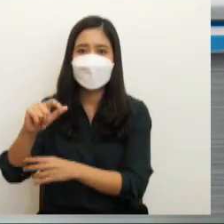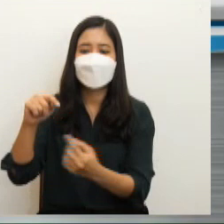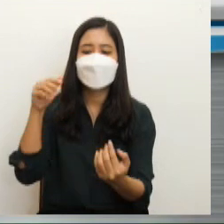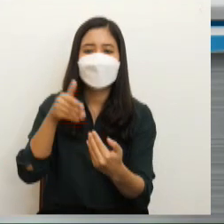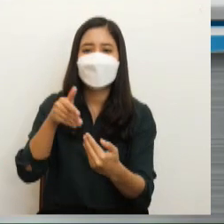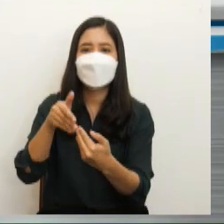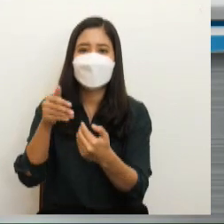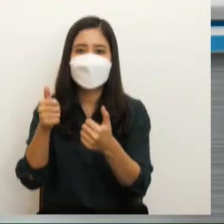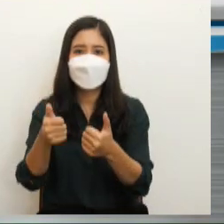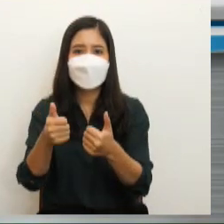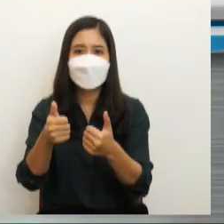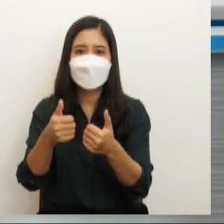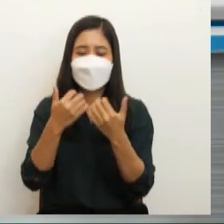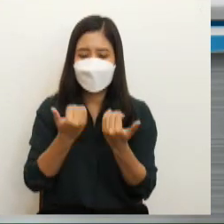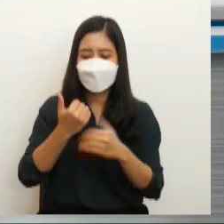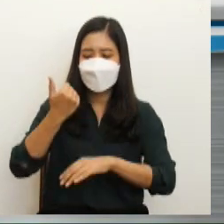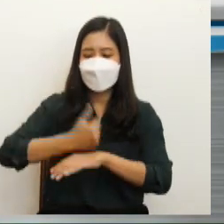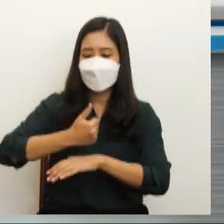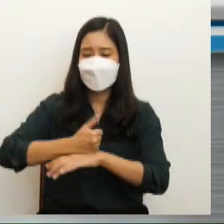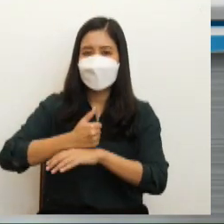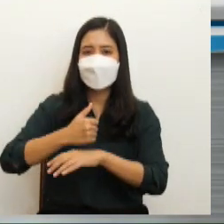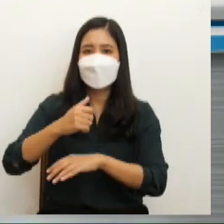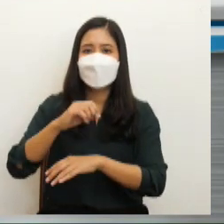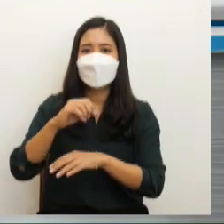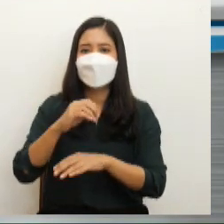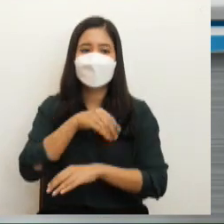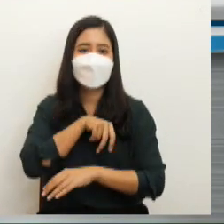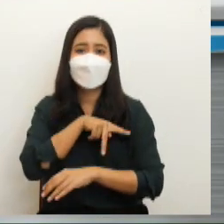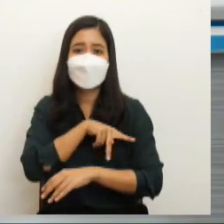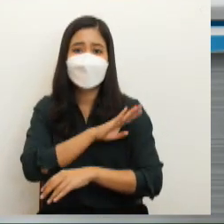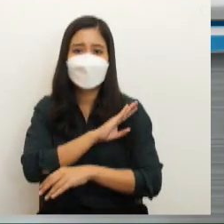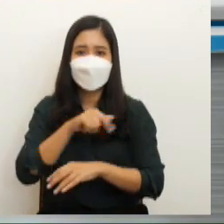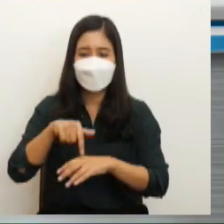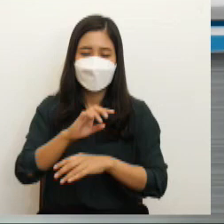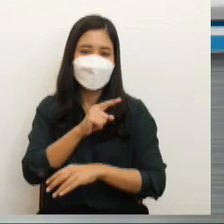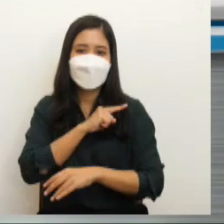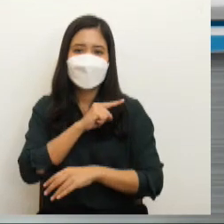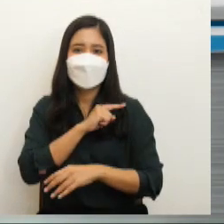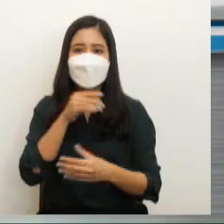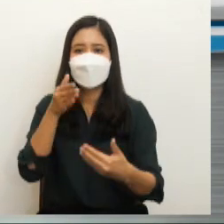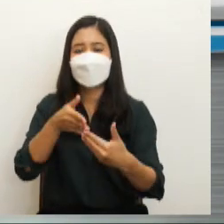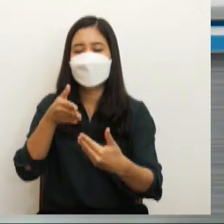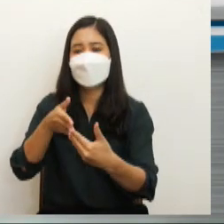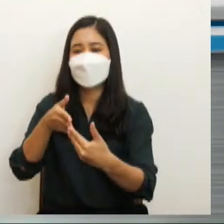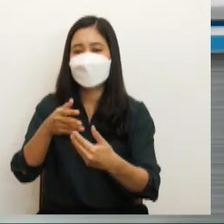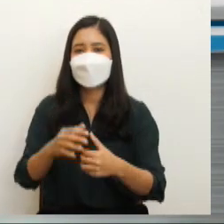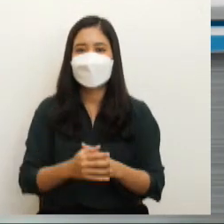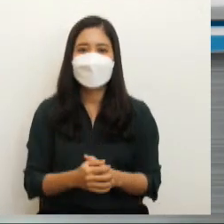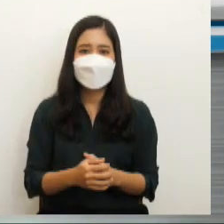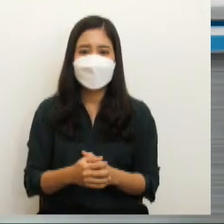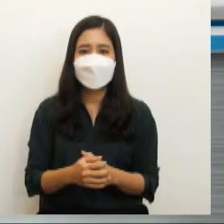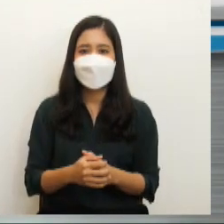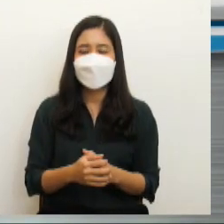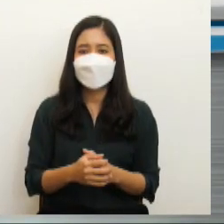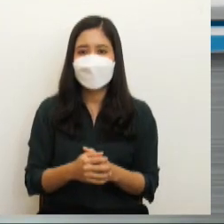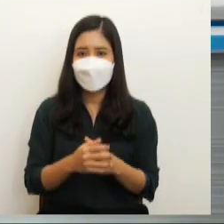ได้โดยที่มีท่านผอ.สุชาตินะคะเป็นผู้รับผิดชอบเรื่องนี้โดยตรงนะคะ ส่วนอีกหนึ่งคำถามนะคะถ้